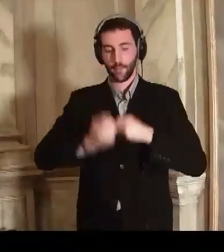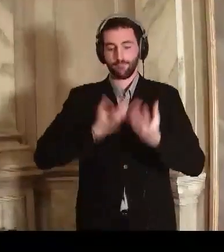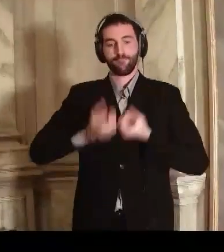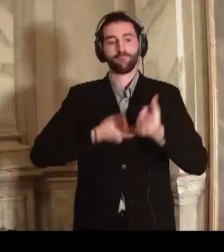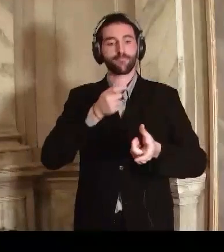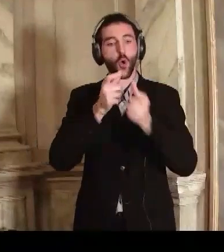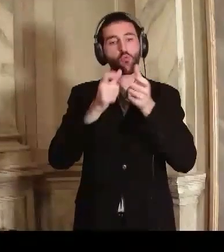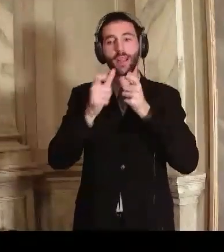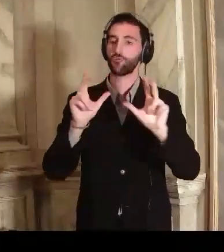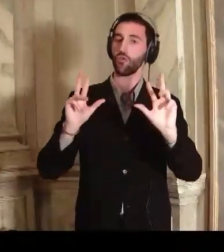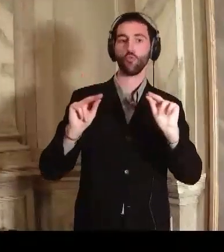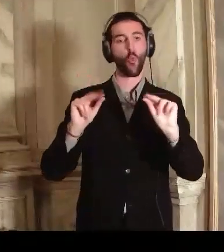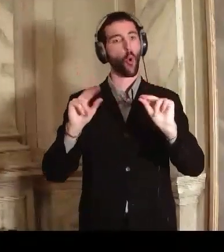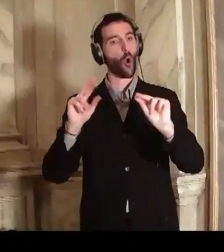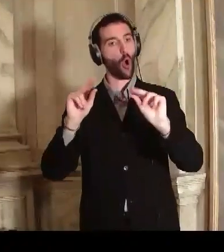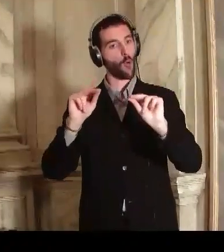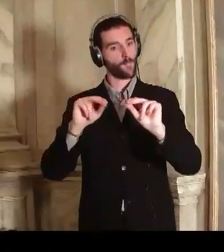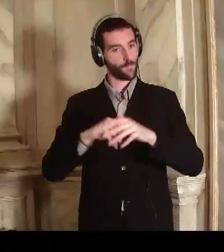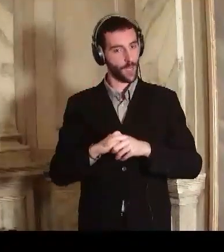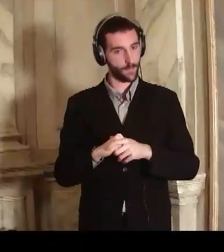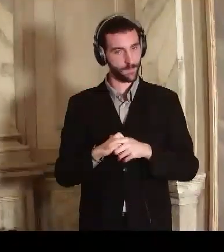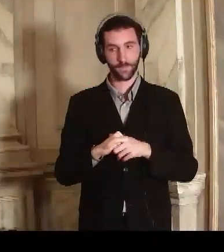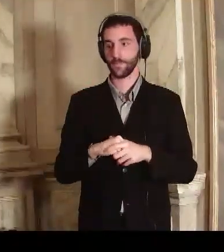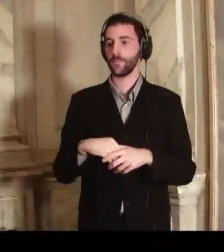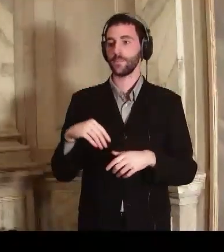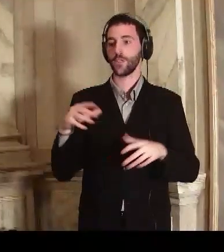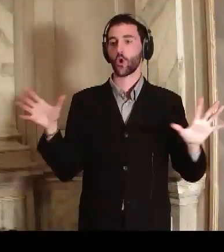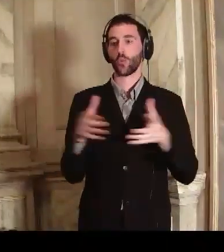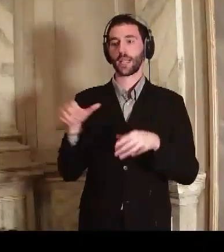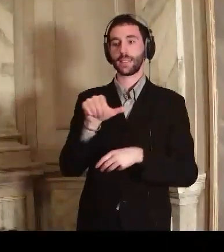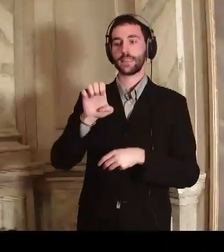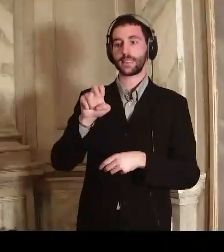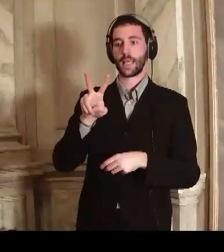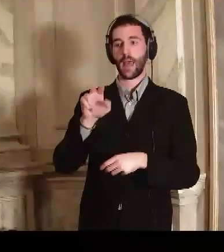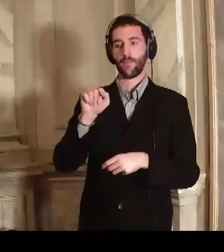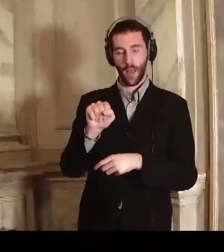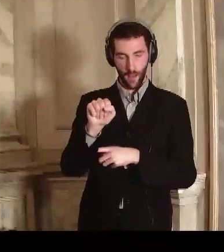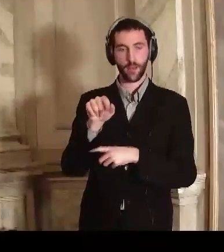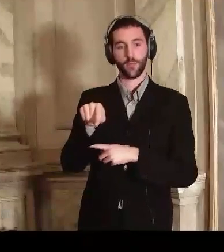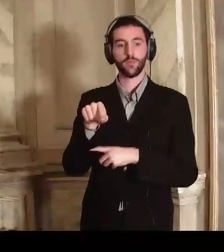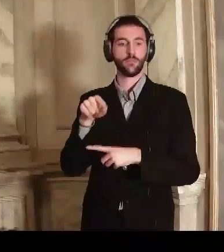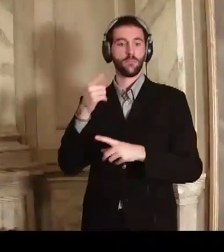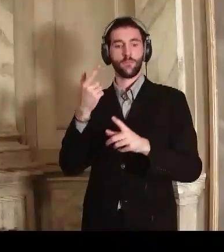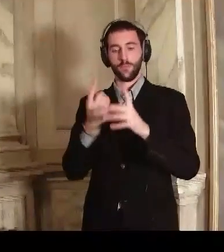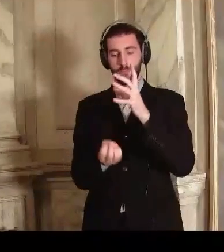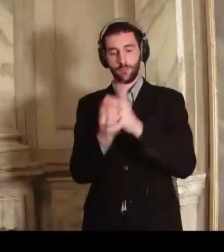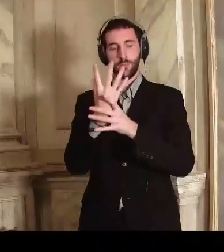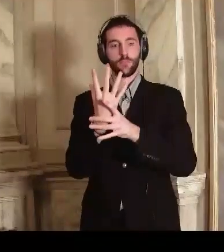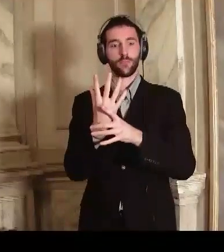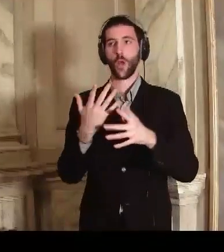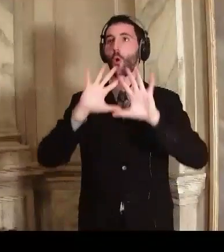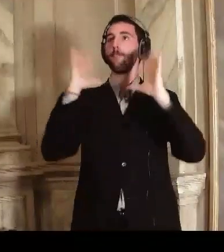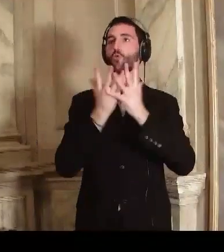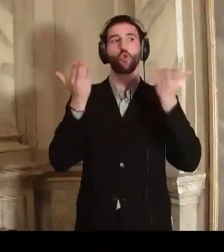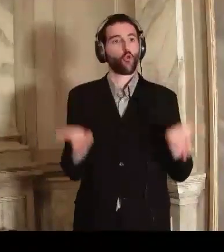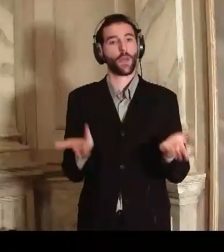premiata compagnia di Seva, Far From The Norm, invita a un dibattito su questioni politico-sociali e sul mondo contemporaneo. In questa prima italiana, attraverso